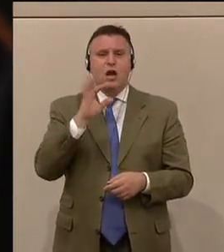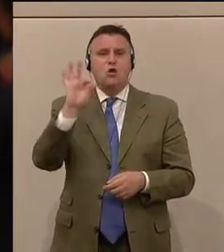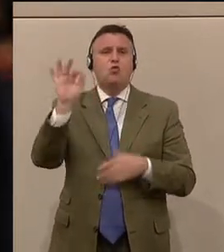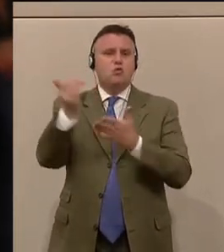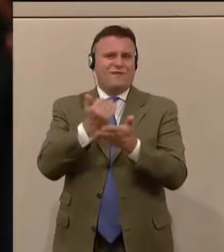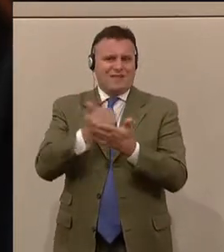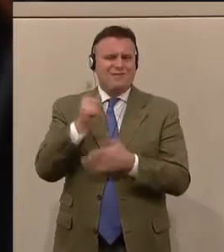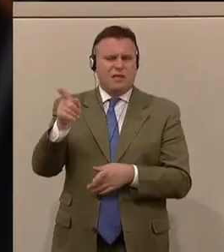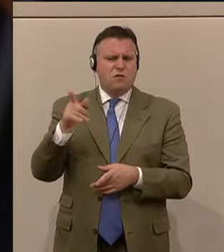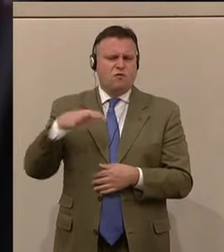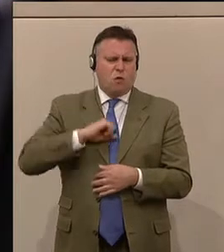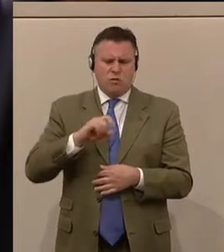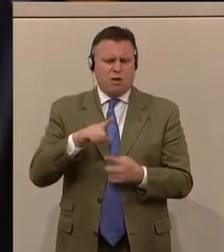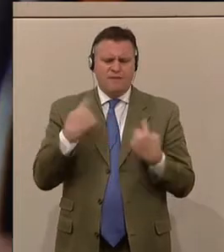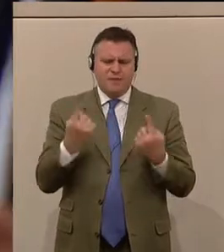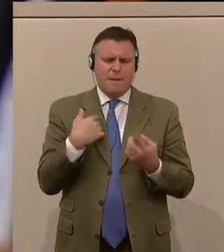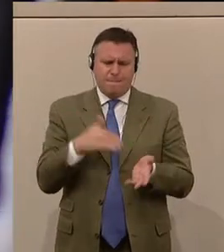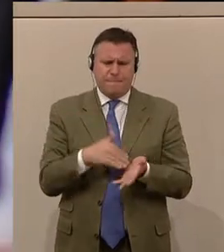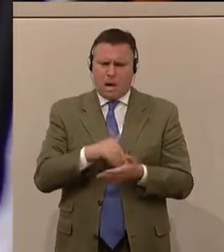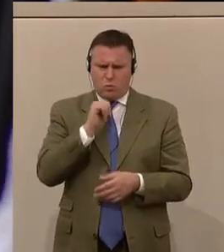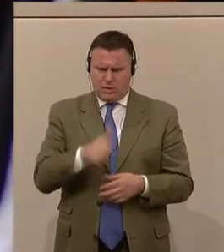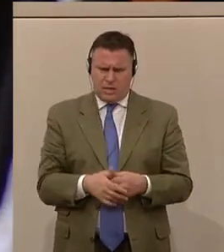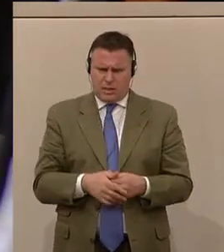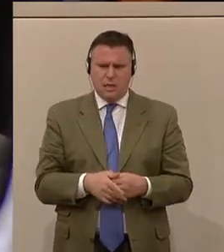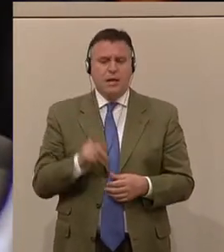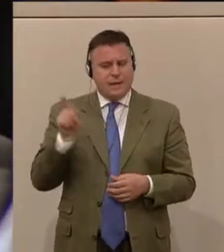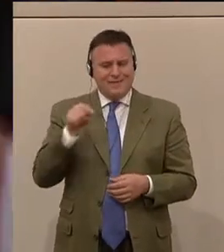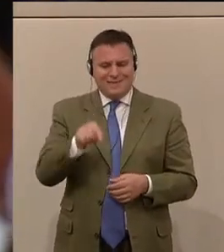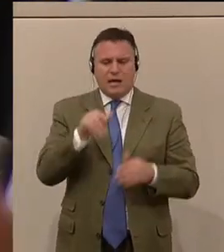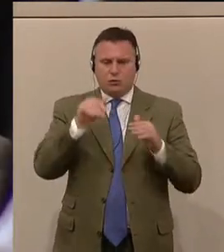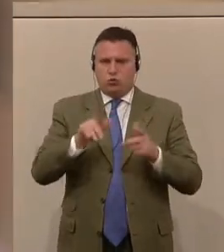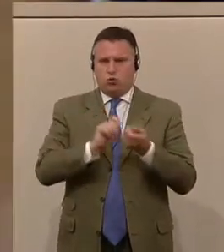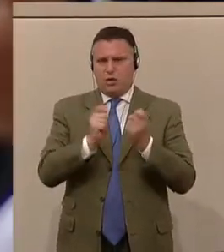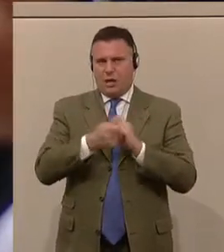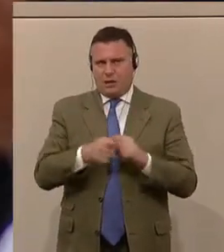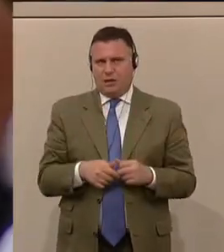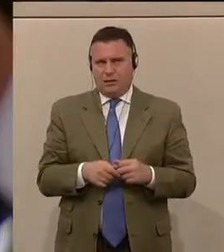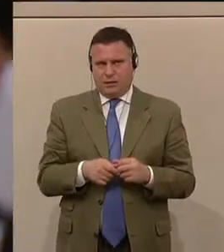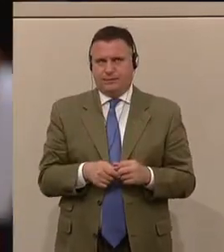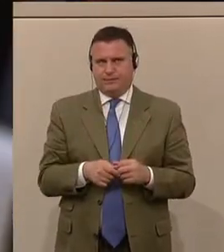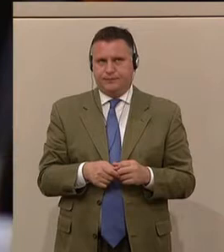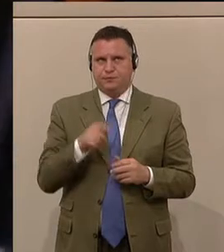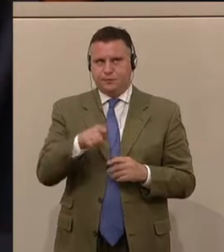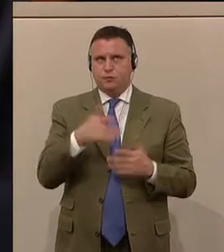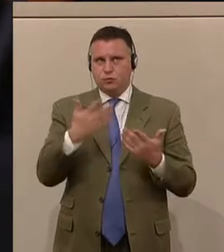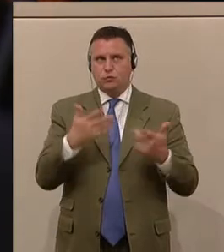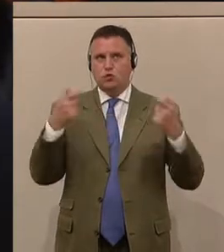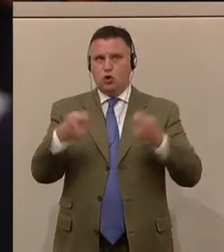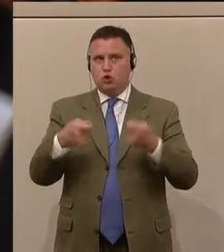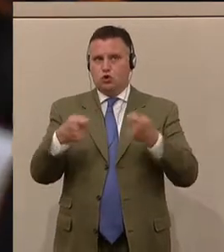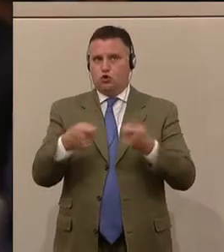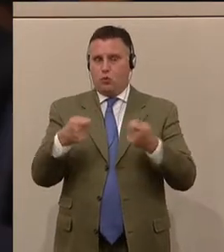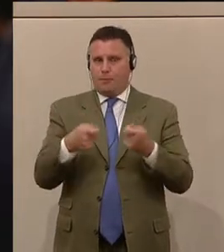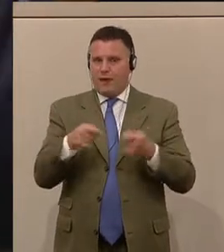das brauchen wir alles nicht, Frau Bundesministerin. Da müssen Sie ansetzen. Einige dieser Subventionen